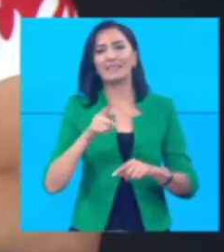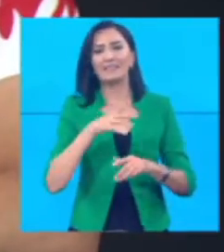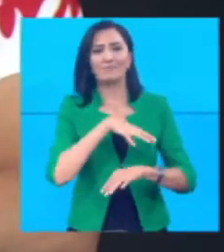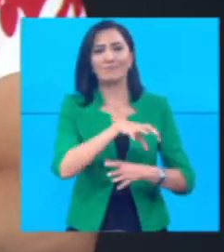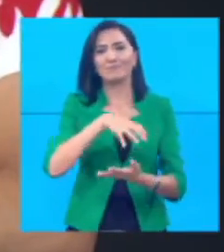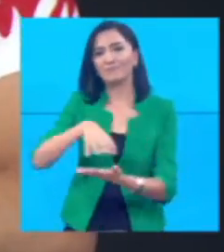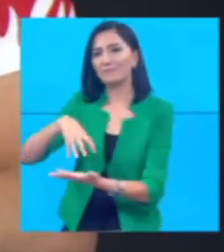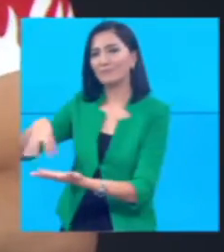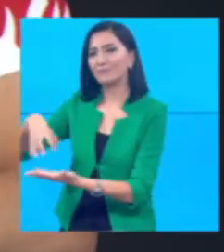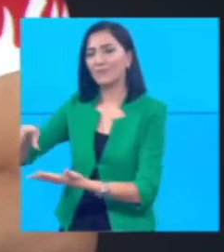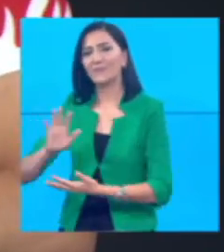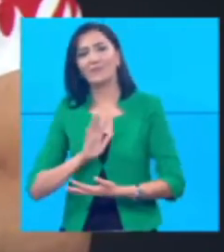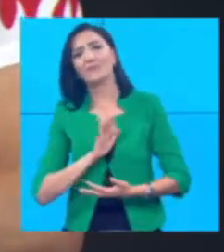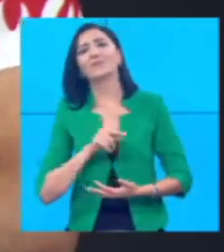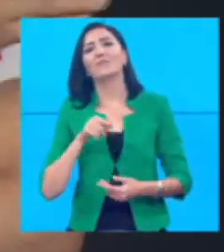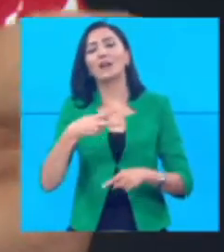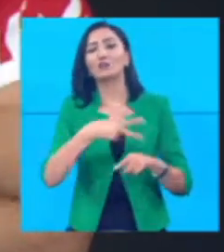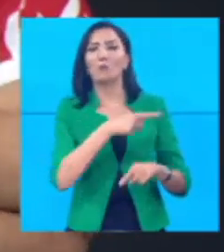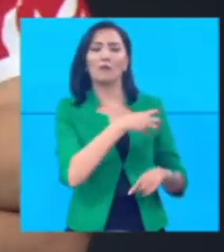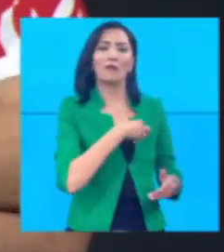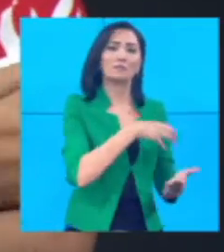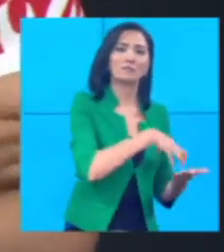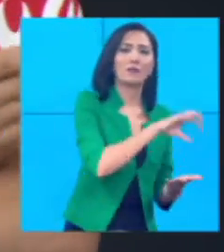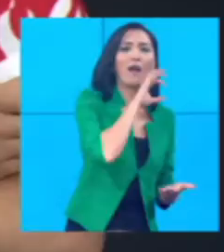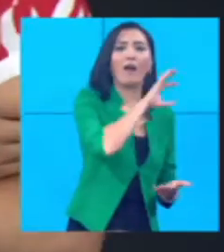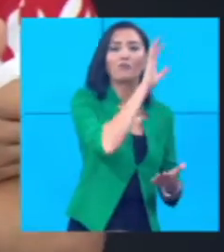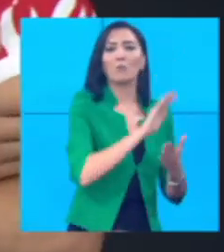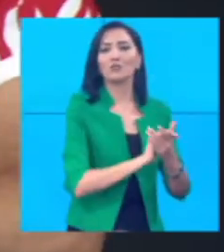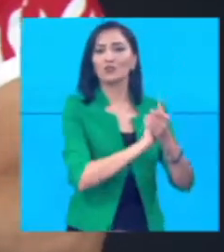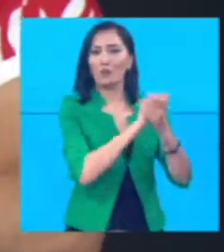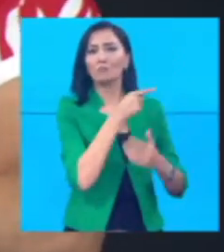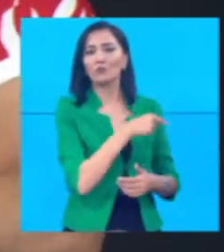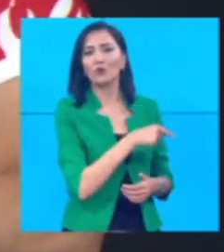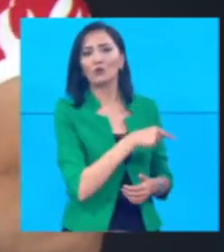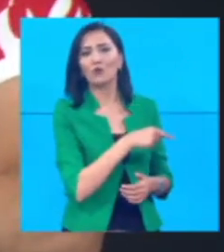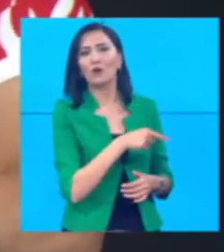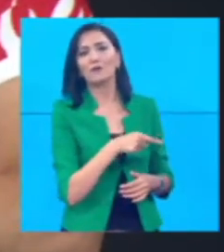bir sınıflandırma. Herkes kendi sınıfına koşuyor. Yani Zübeyde kendi sınıfında Avrupa şampiyonu.